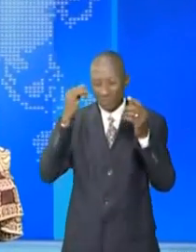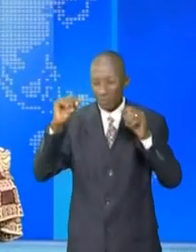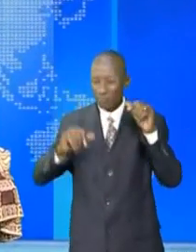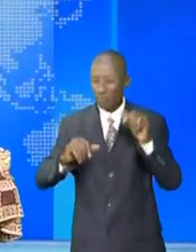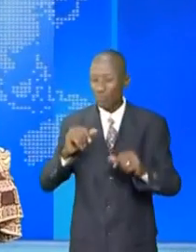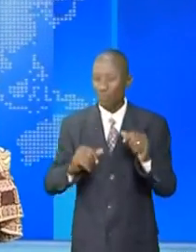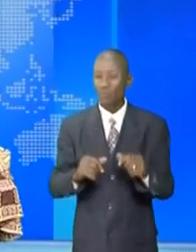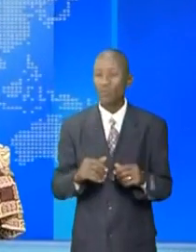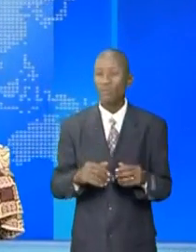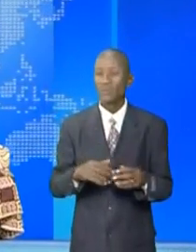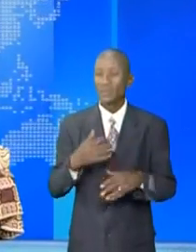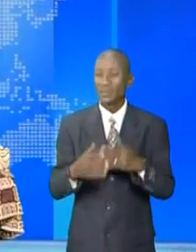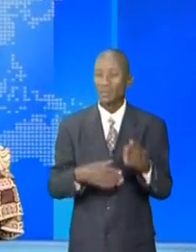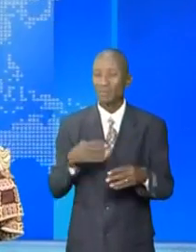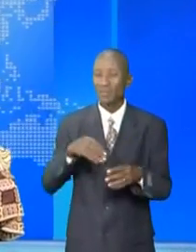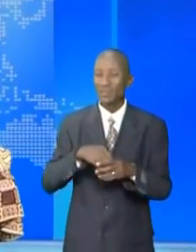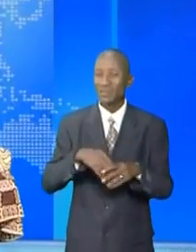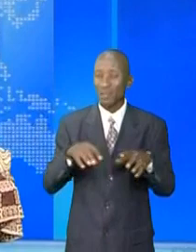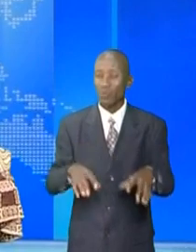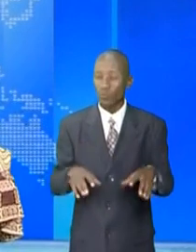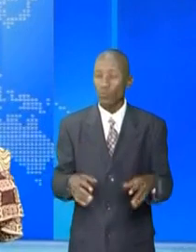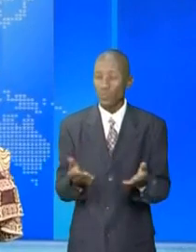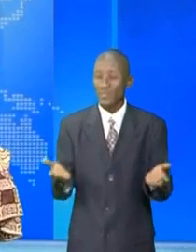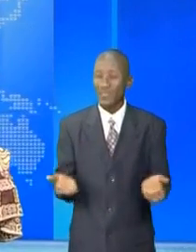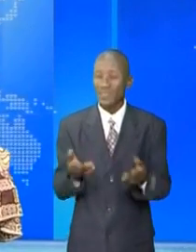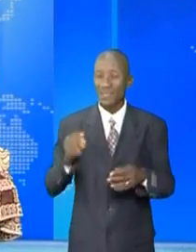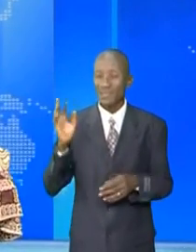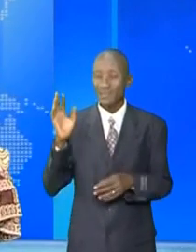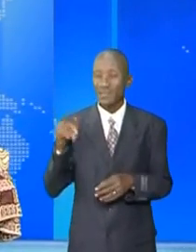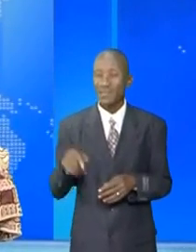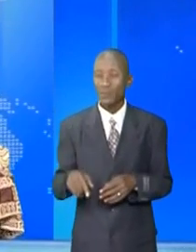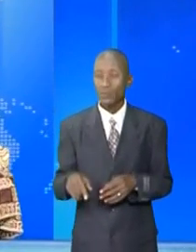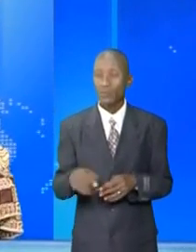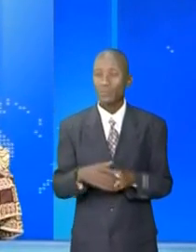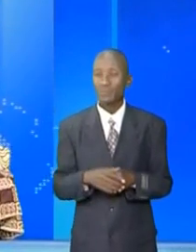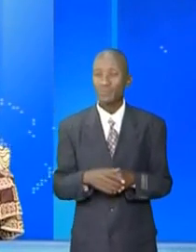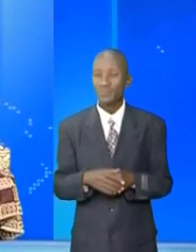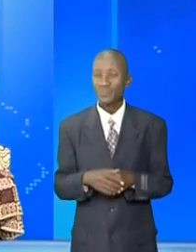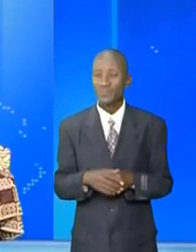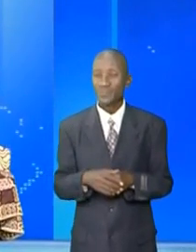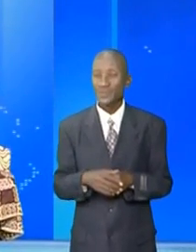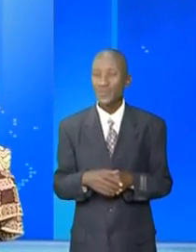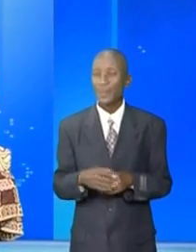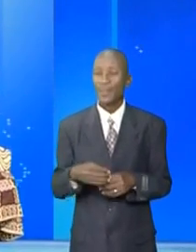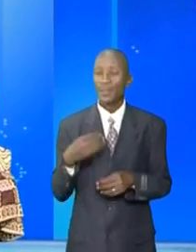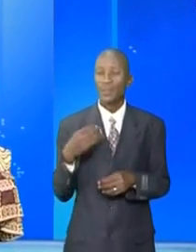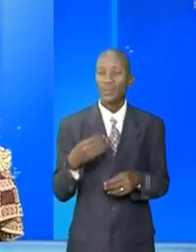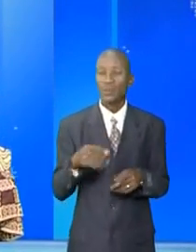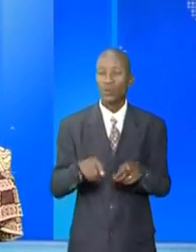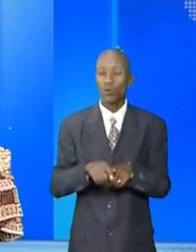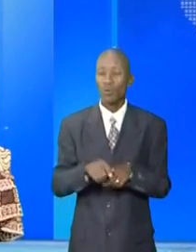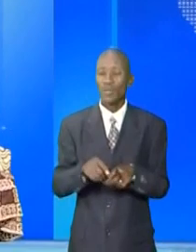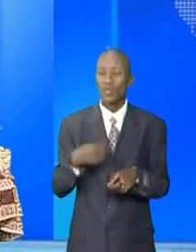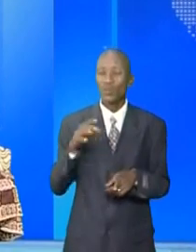réseau et vraisemblablement proche des milieux judiciaires s'emploie activement à salir l'image du haut magistrat